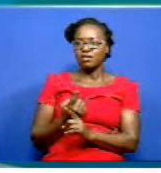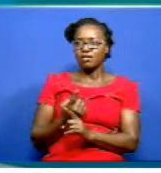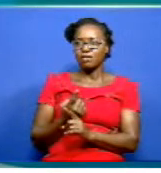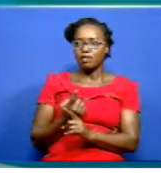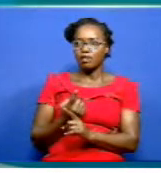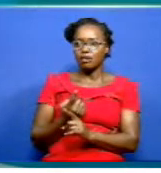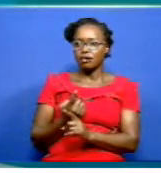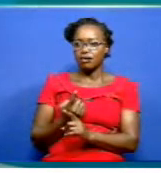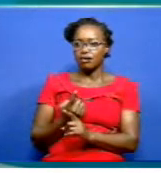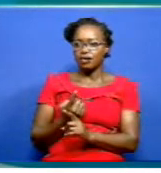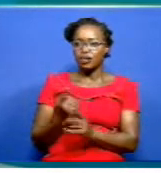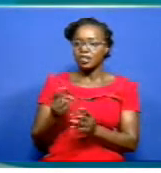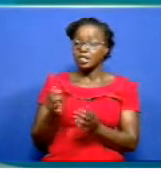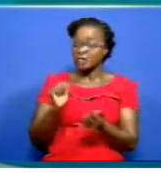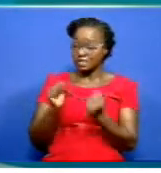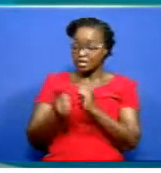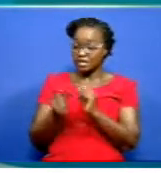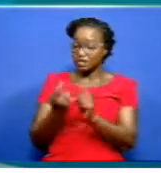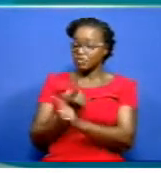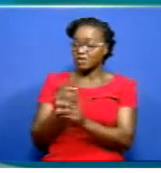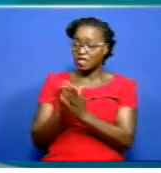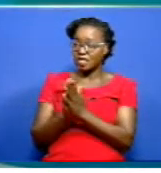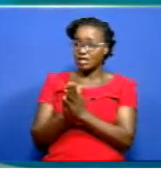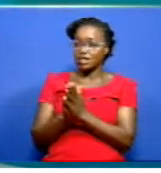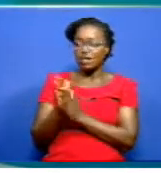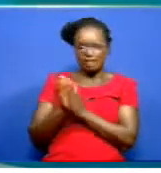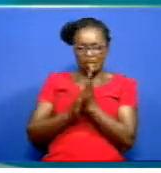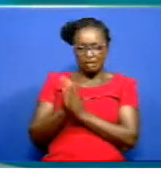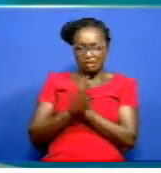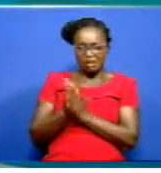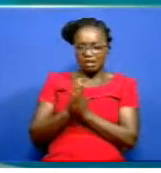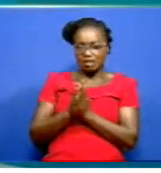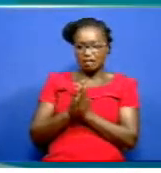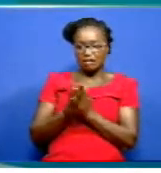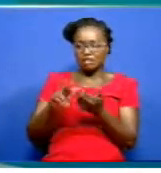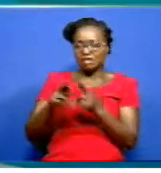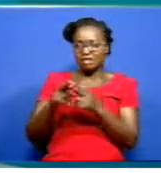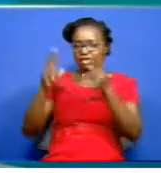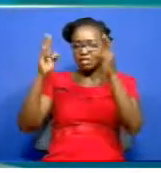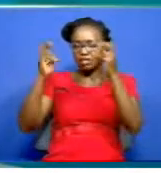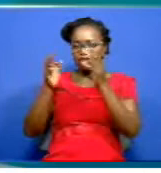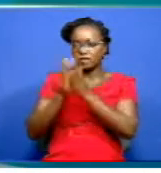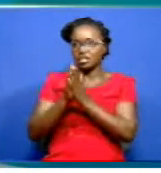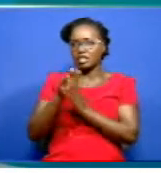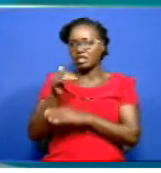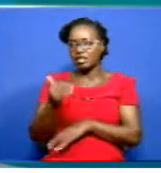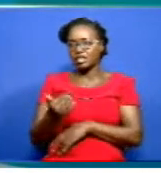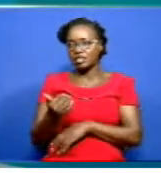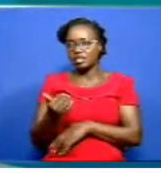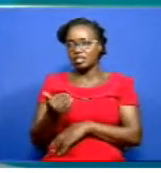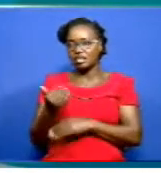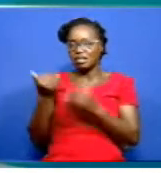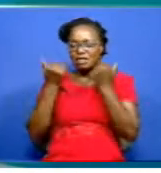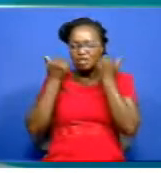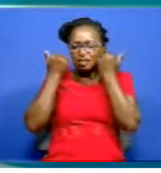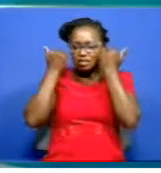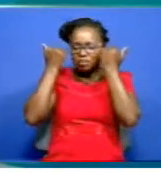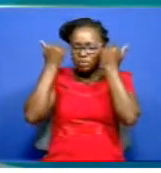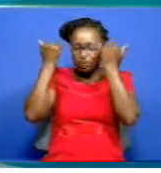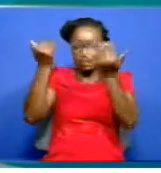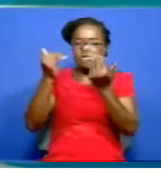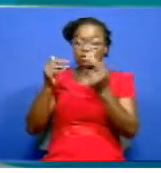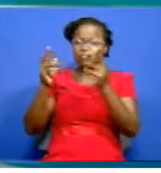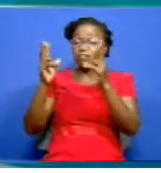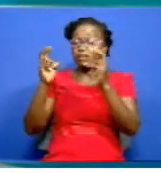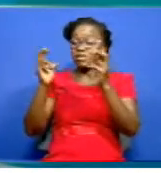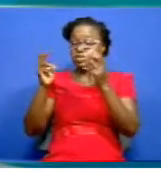pia kuna anxiety related issues na kuna zile depressive related issues, na